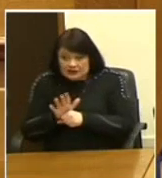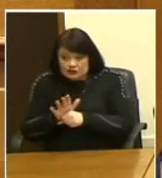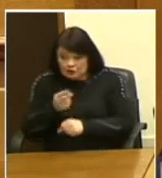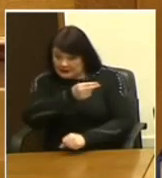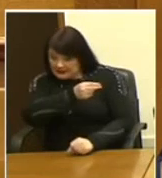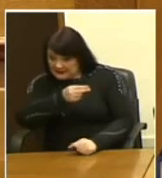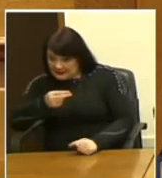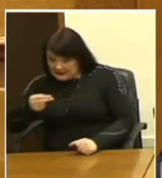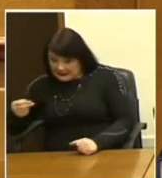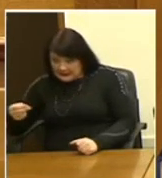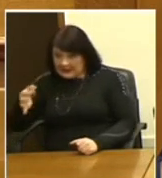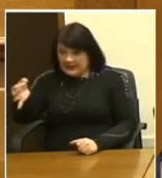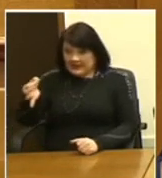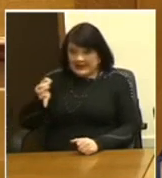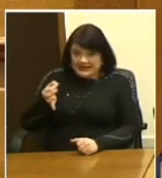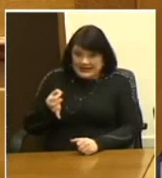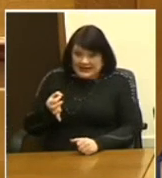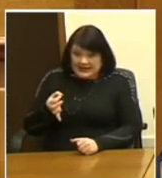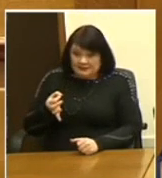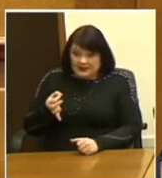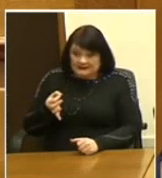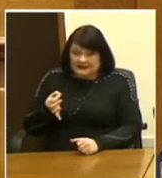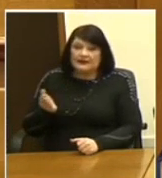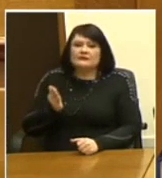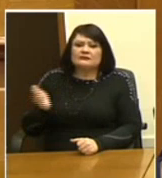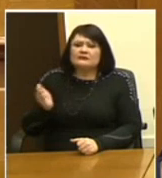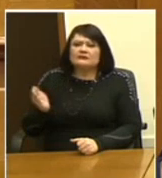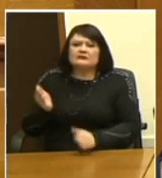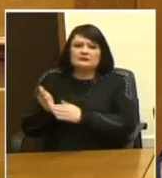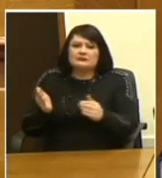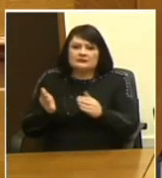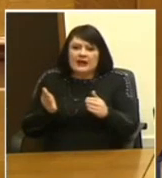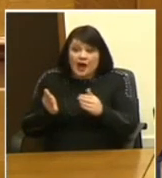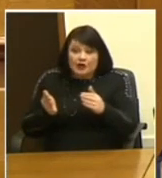σας έφερε να μιλάτε για αυτονομιστικές τάσεις στη χώρα μας.